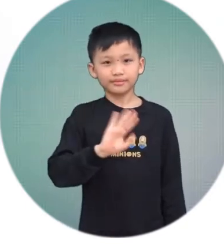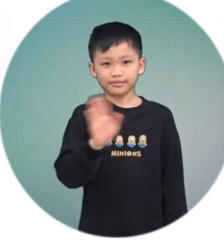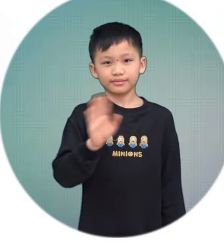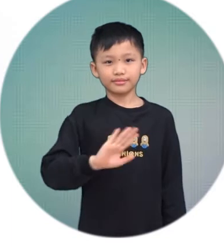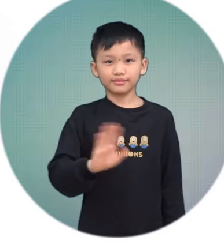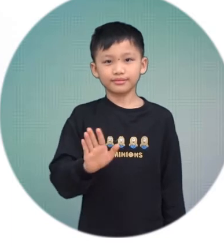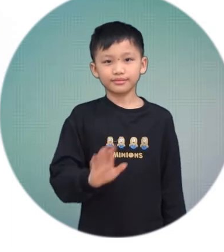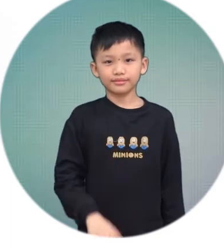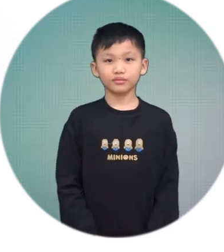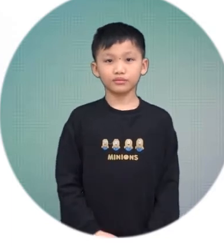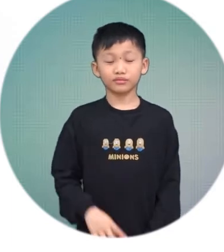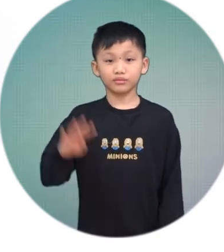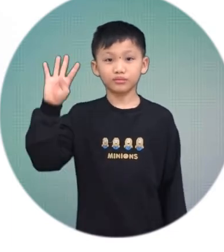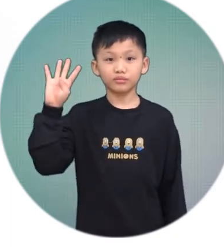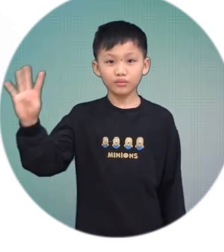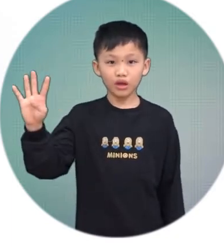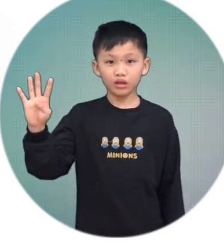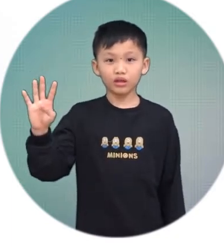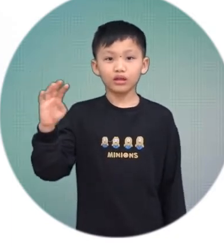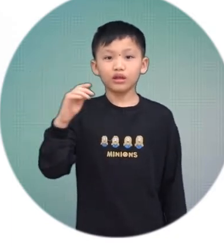lên mắt, mũi, miệng.